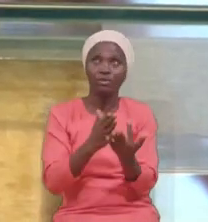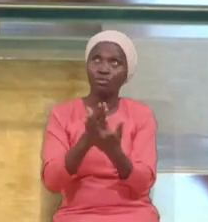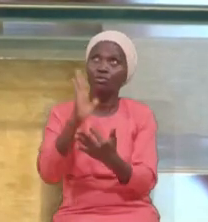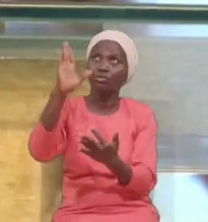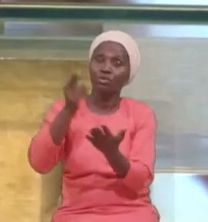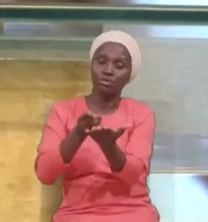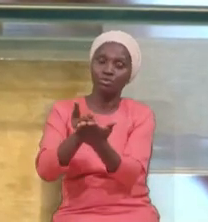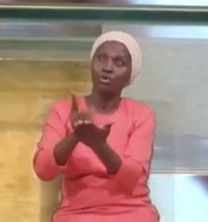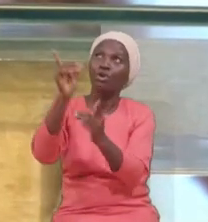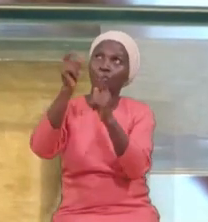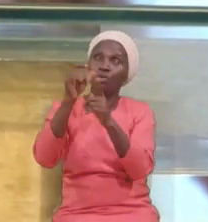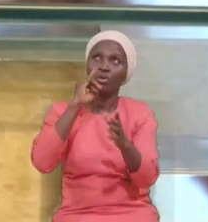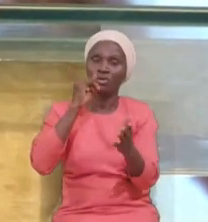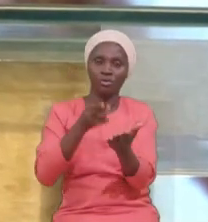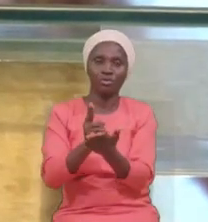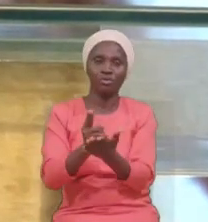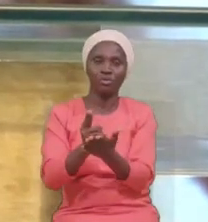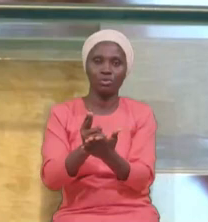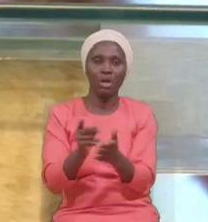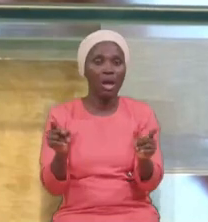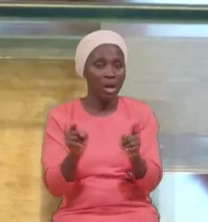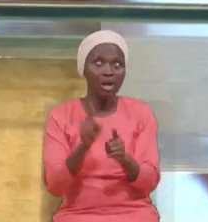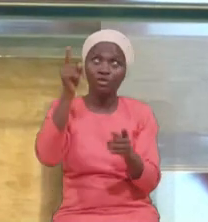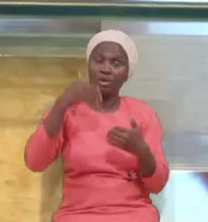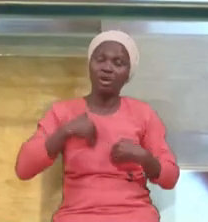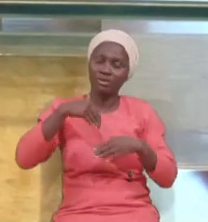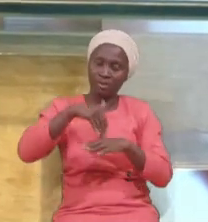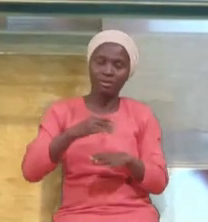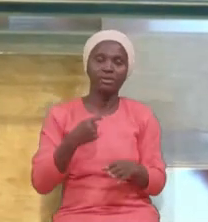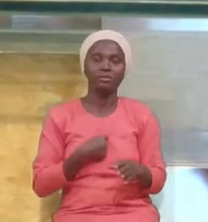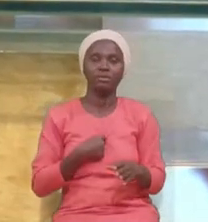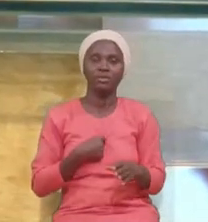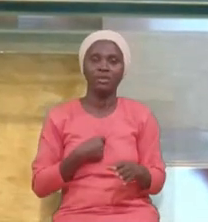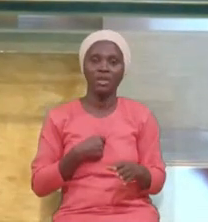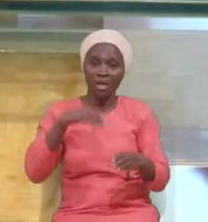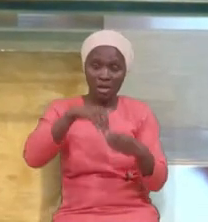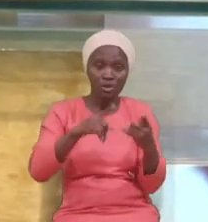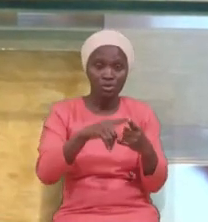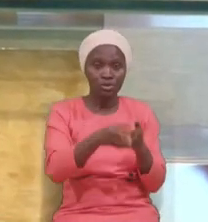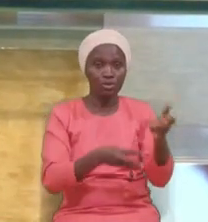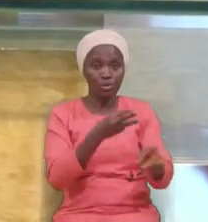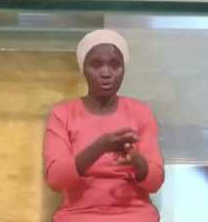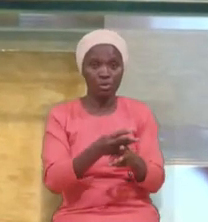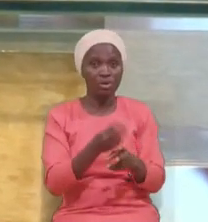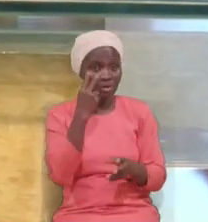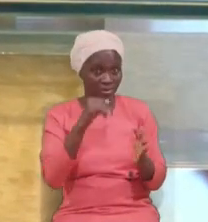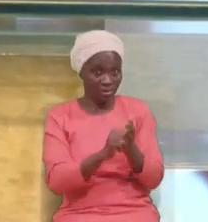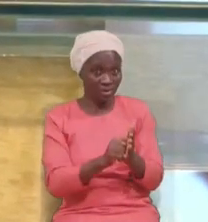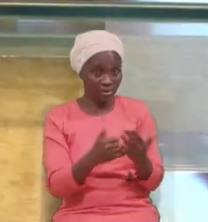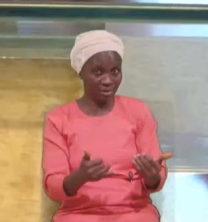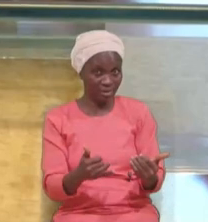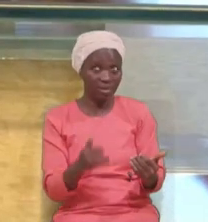Sanctifie-les par ta vérité, ta parole est la vérité. Comme tu m'as envoyé dans le monde, vois cela